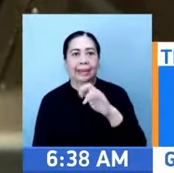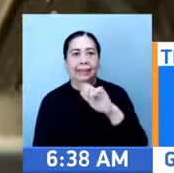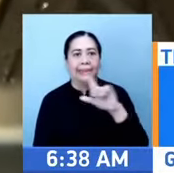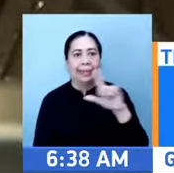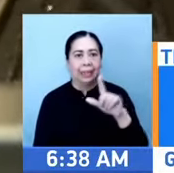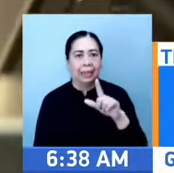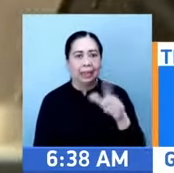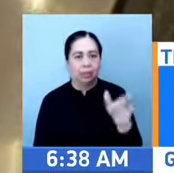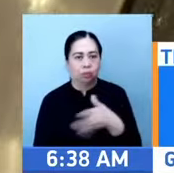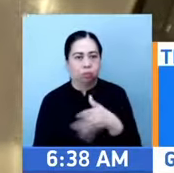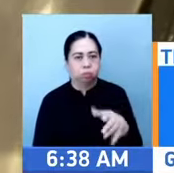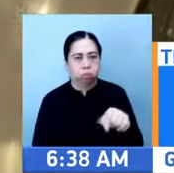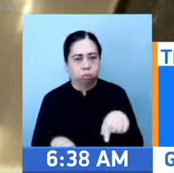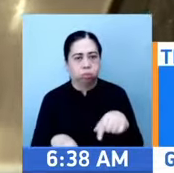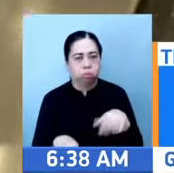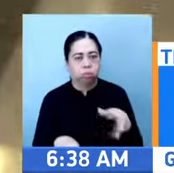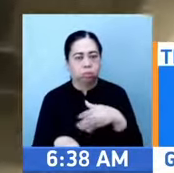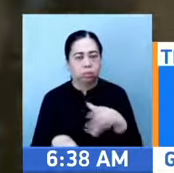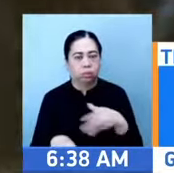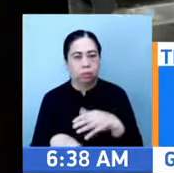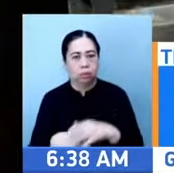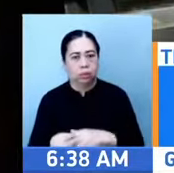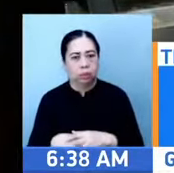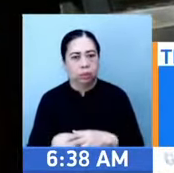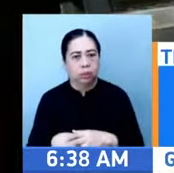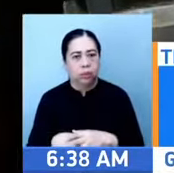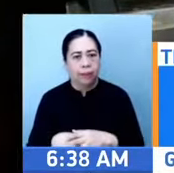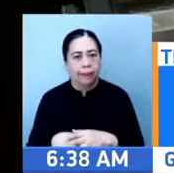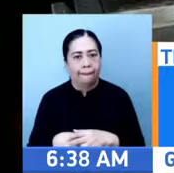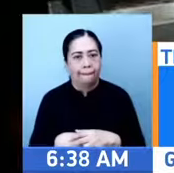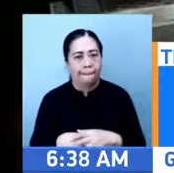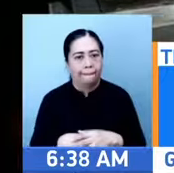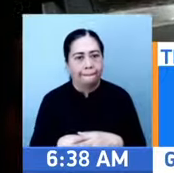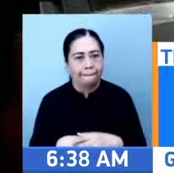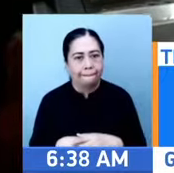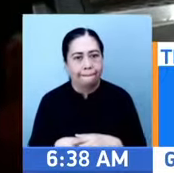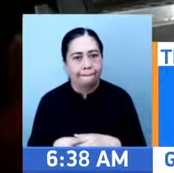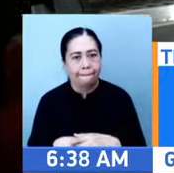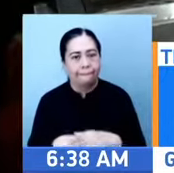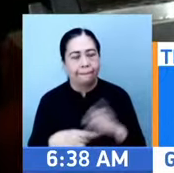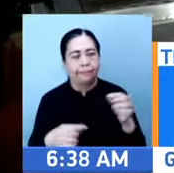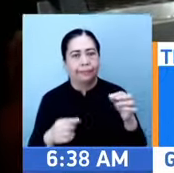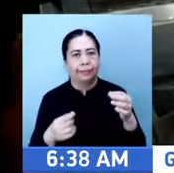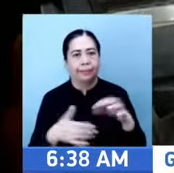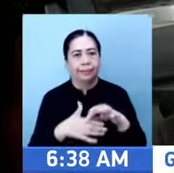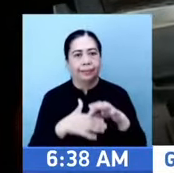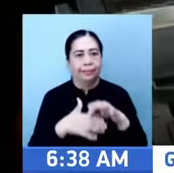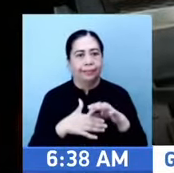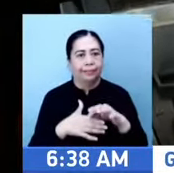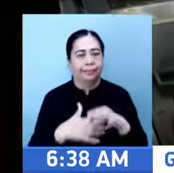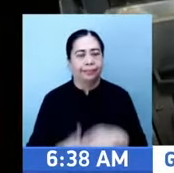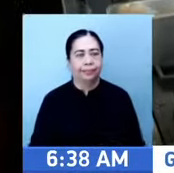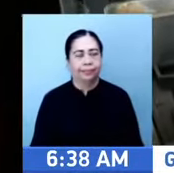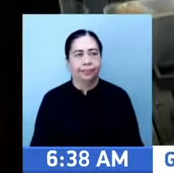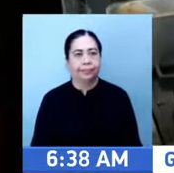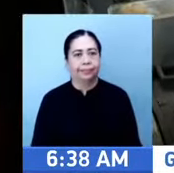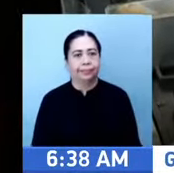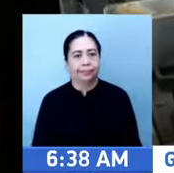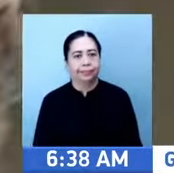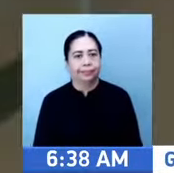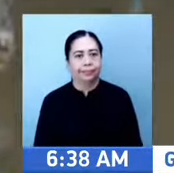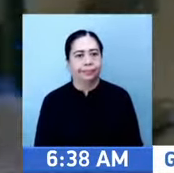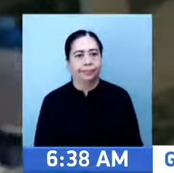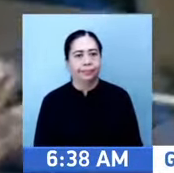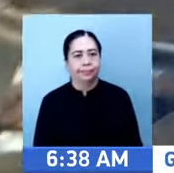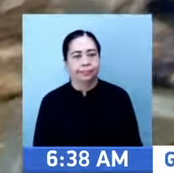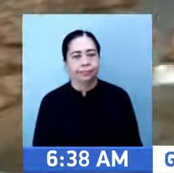porterhouse. Okay. Yung nagamit natin is porterhouse. And, eto, Sir. Yes. Okay. Ano yan, Sir? Ilalagay na